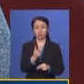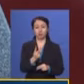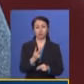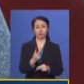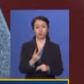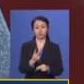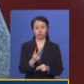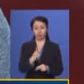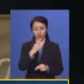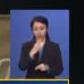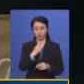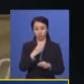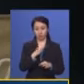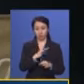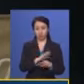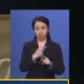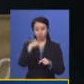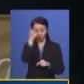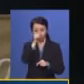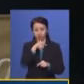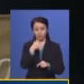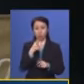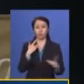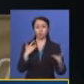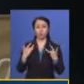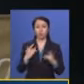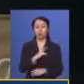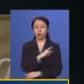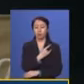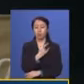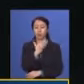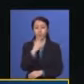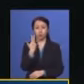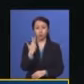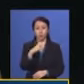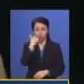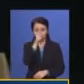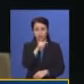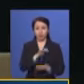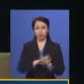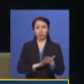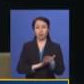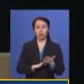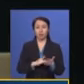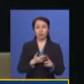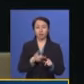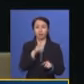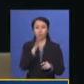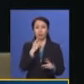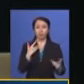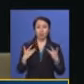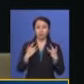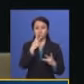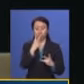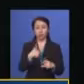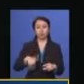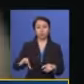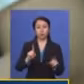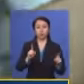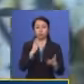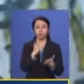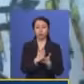идет репетиционный процесс. В этом году областной театр кукол отмечает свое 30-летие. На протяжении всего этого времени театр отражает все, что